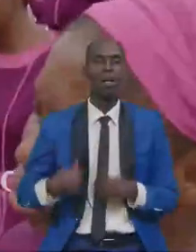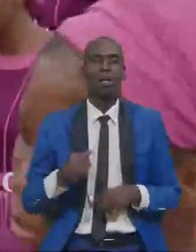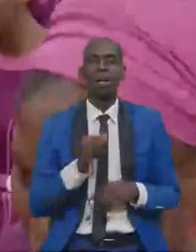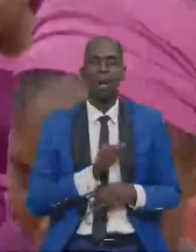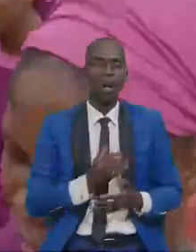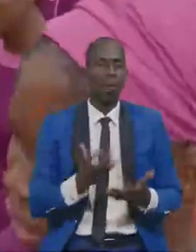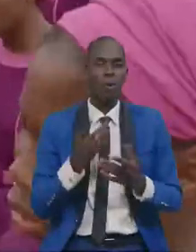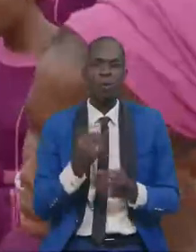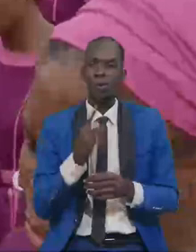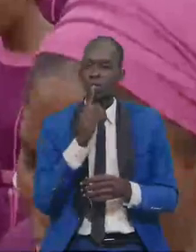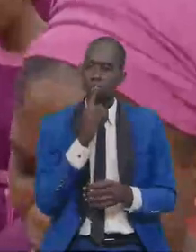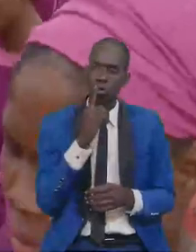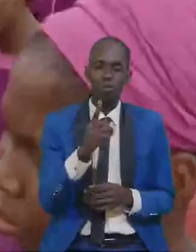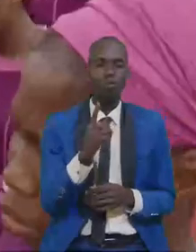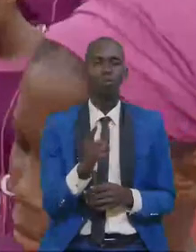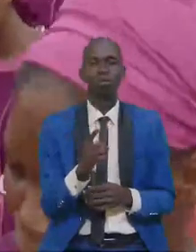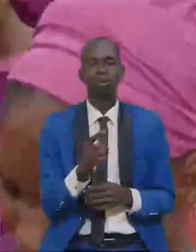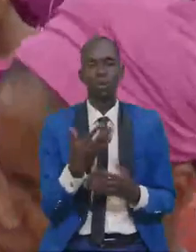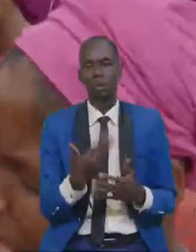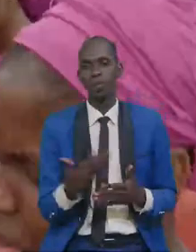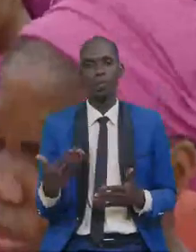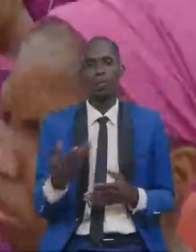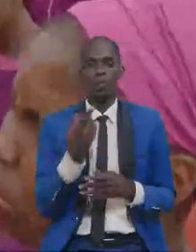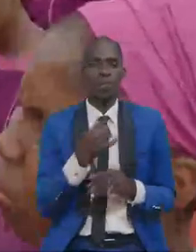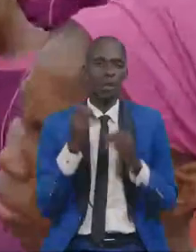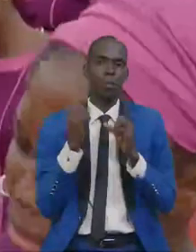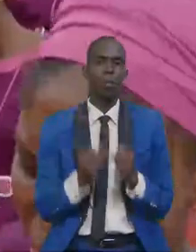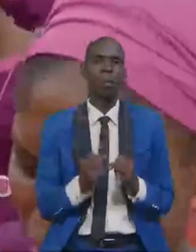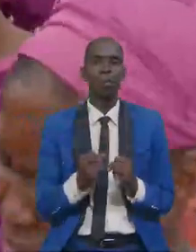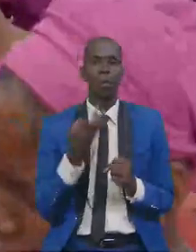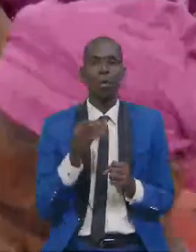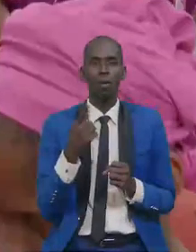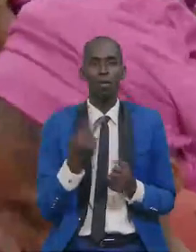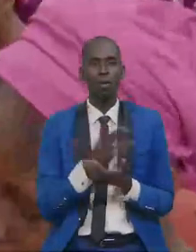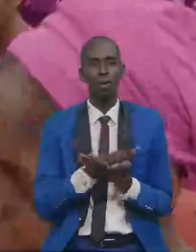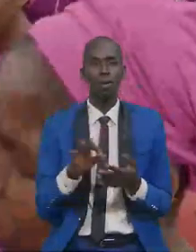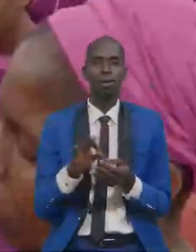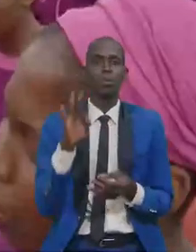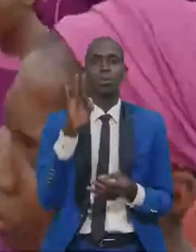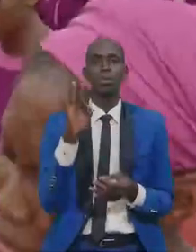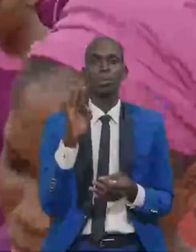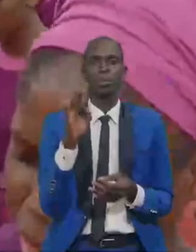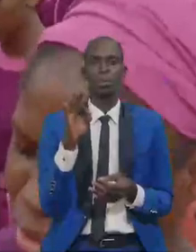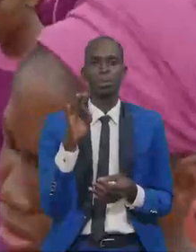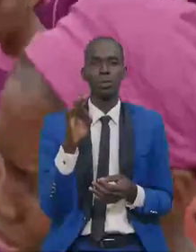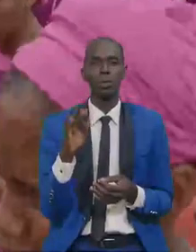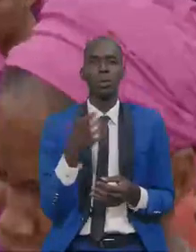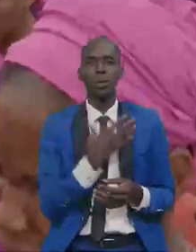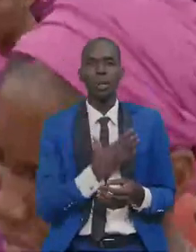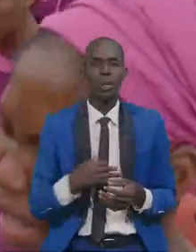cœur. Je veux la vraie chose, la puissance du Saint-Esprit.